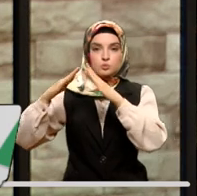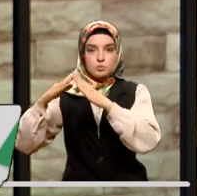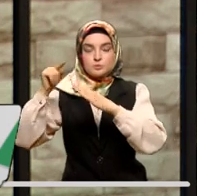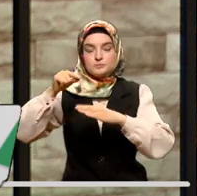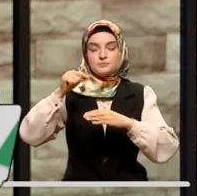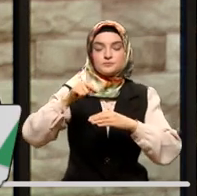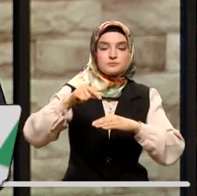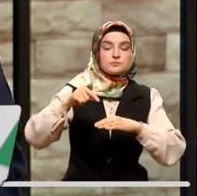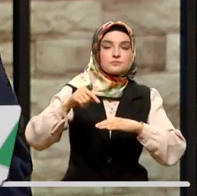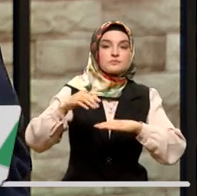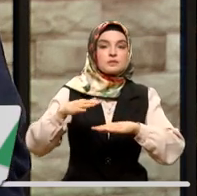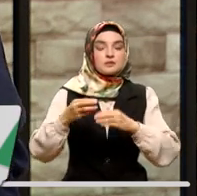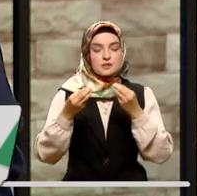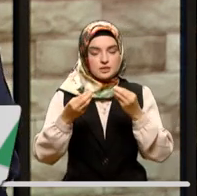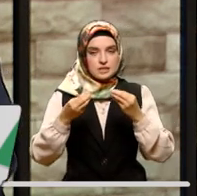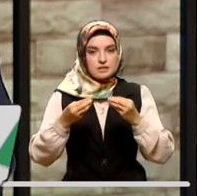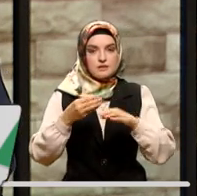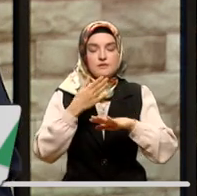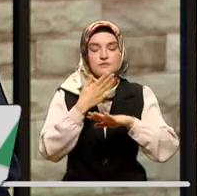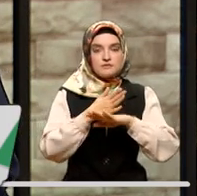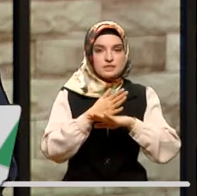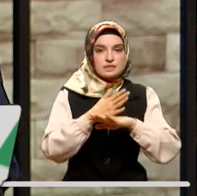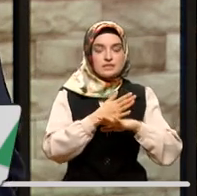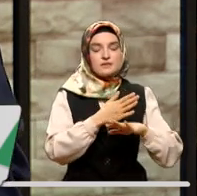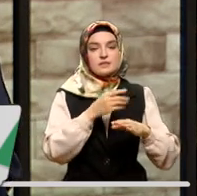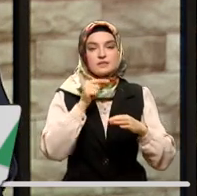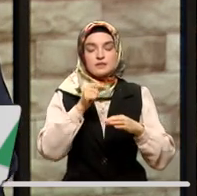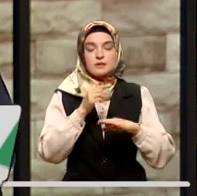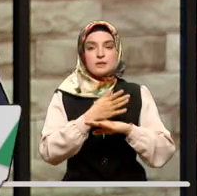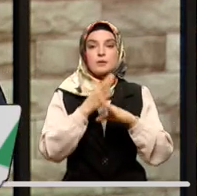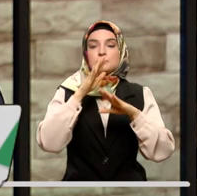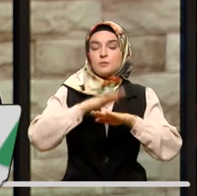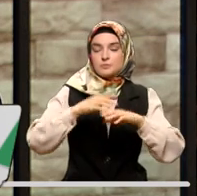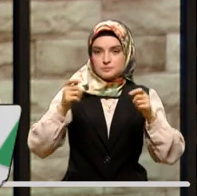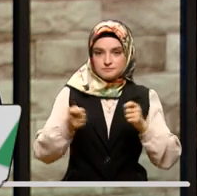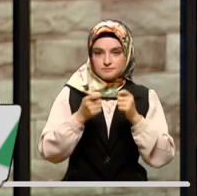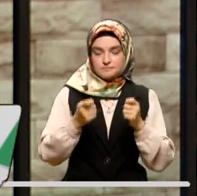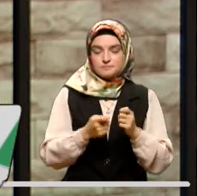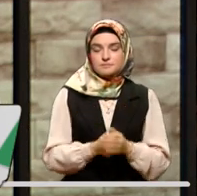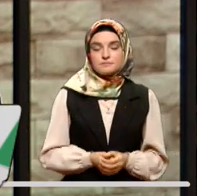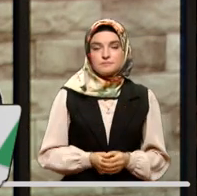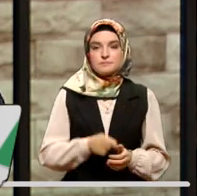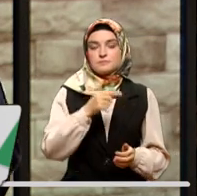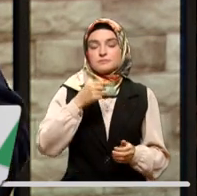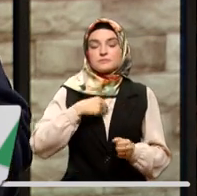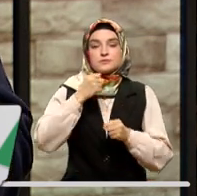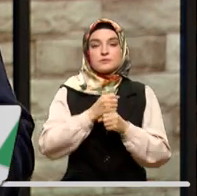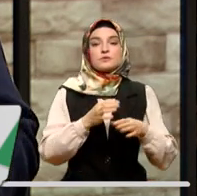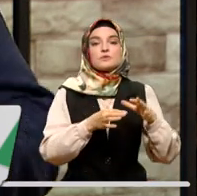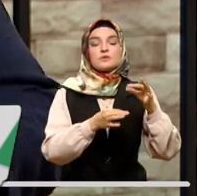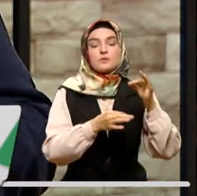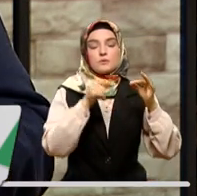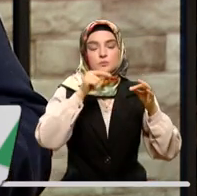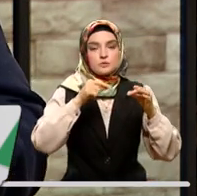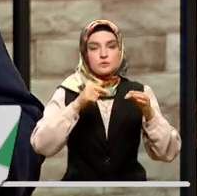kılmaya çalışıyor. Yoksa kimseden para isteme, para talep etme, para dilenme şeyinde değildir bizim görevlimiz. Tabii ki. Aslında bunu düşündüğümüz